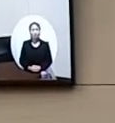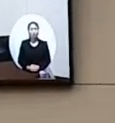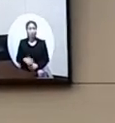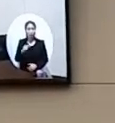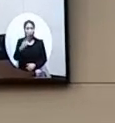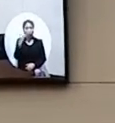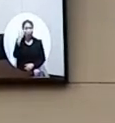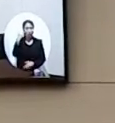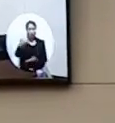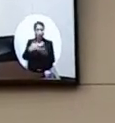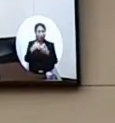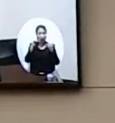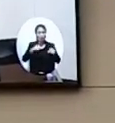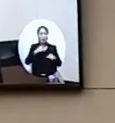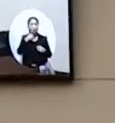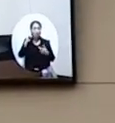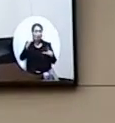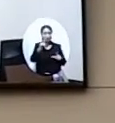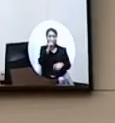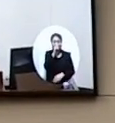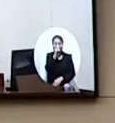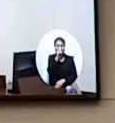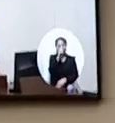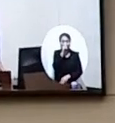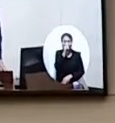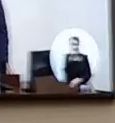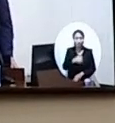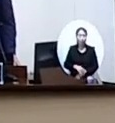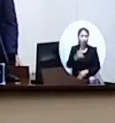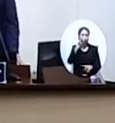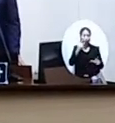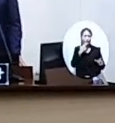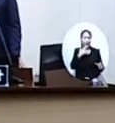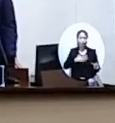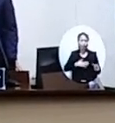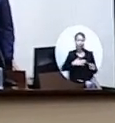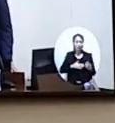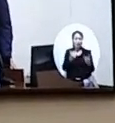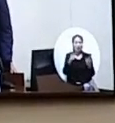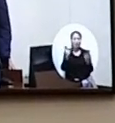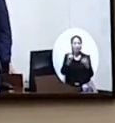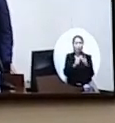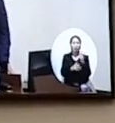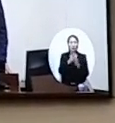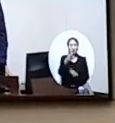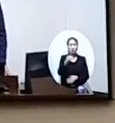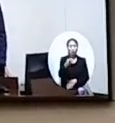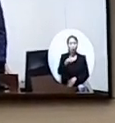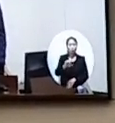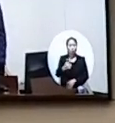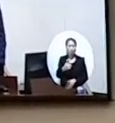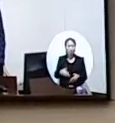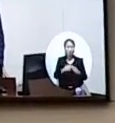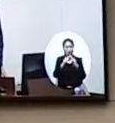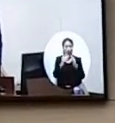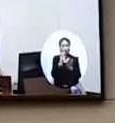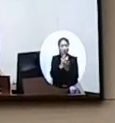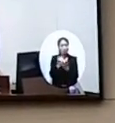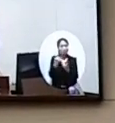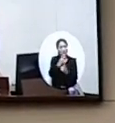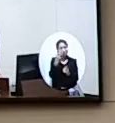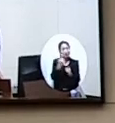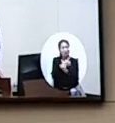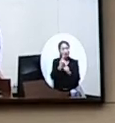본안건을 원안대로 가결하자는 내용이 없으십니까? 이거 없으므로 의사결정 제3항 안동시 이통반 설치조례 일부